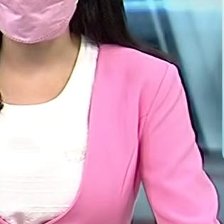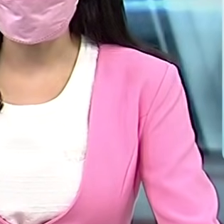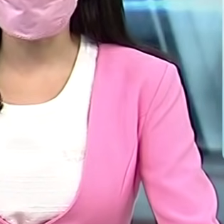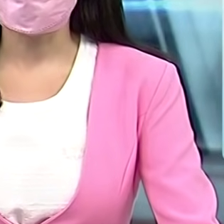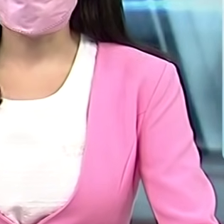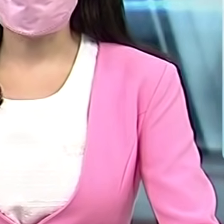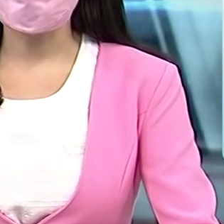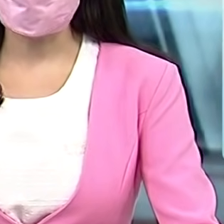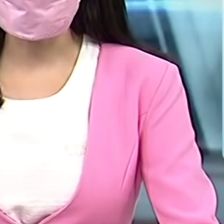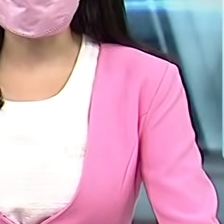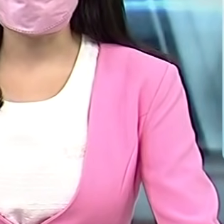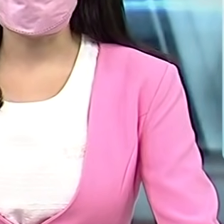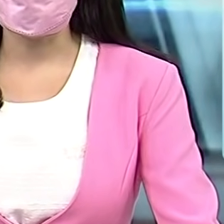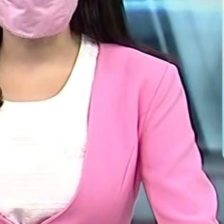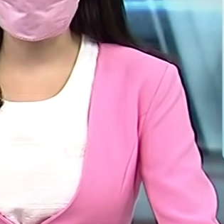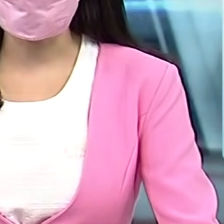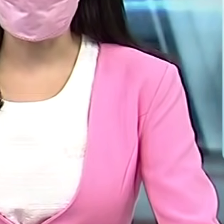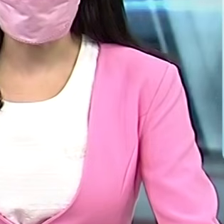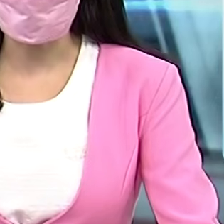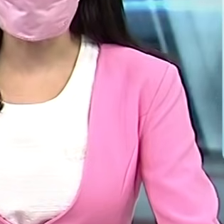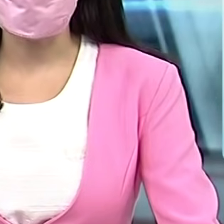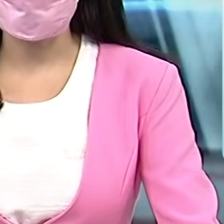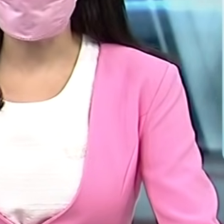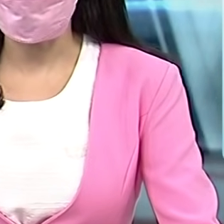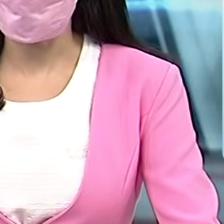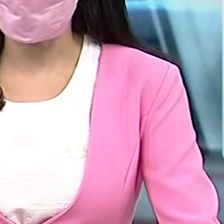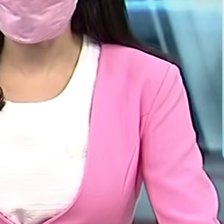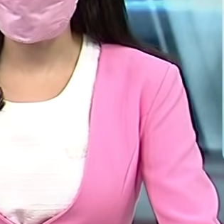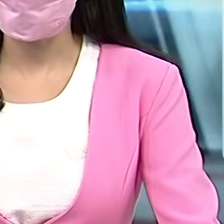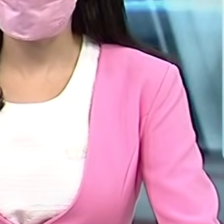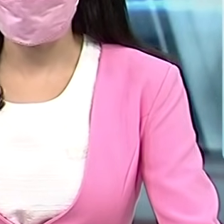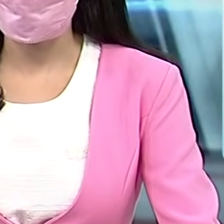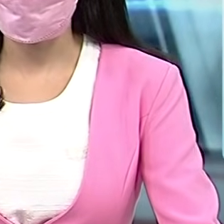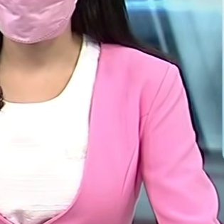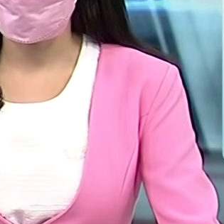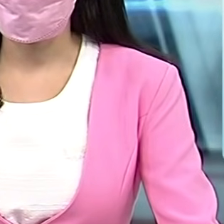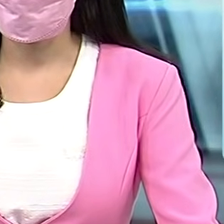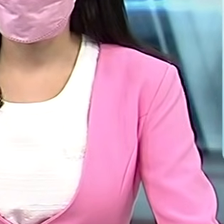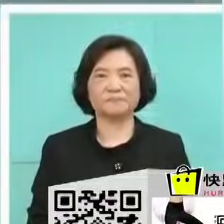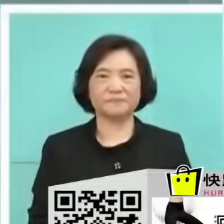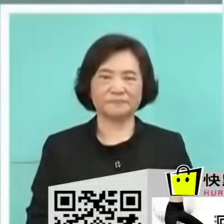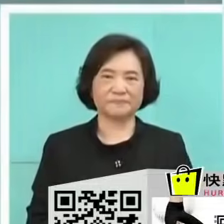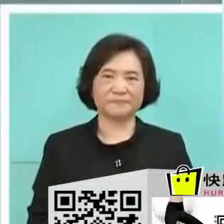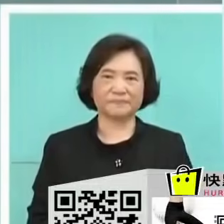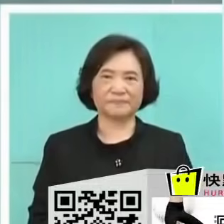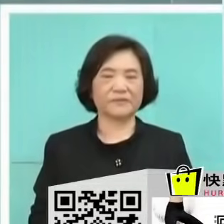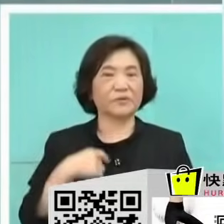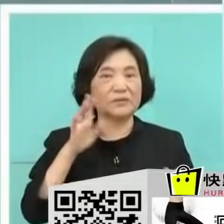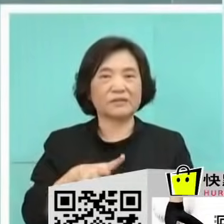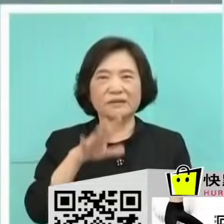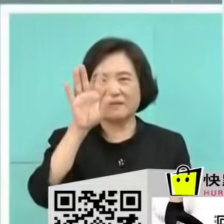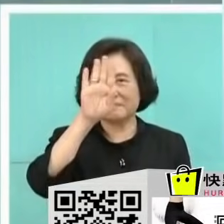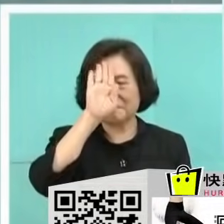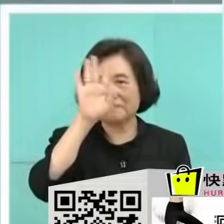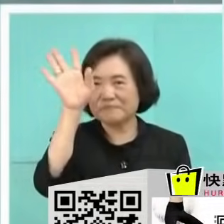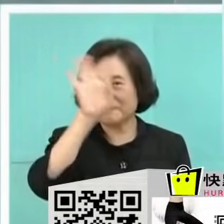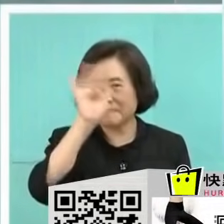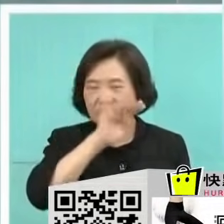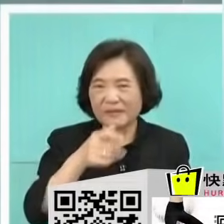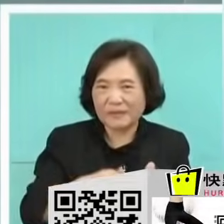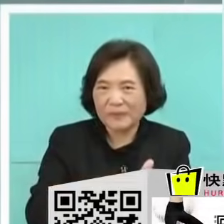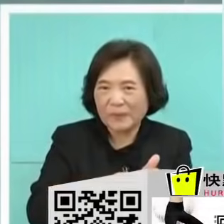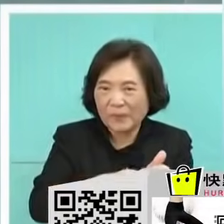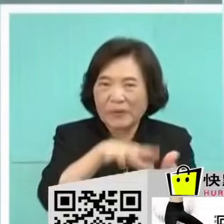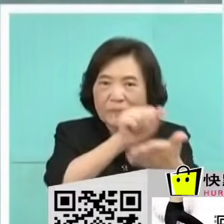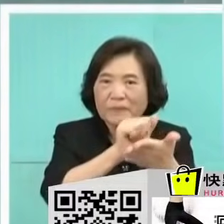做疫调。这个案子是基隆市没有通报台北市。 这个疫调的规定已经从去